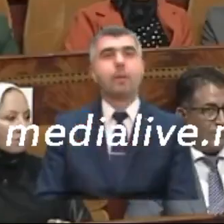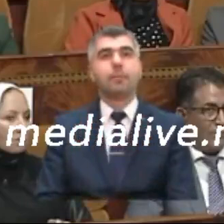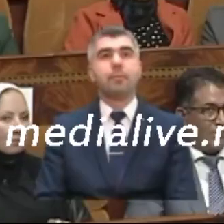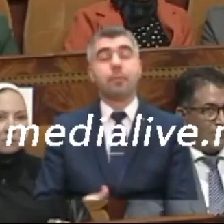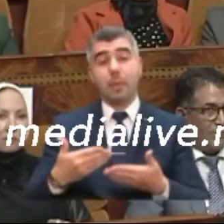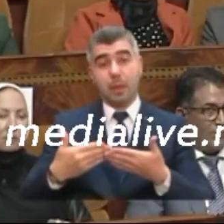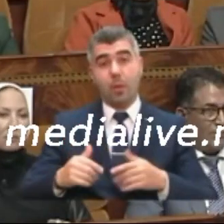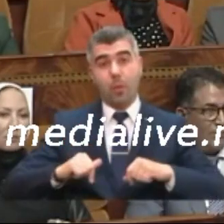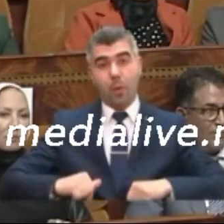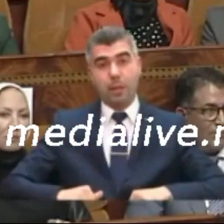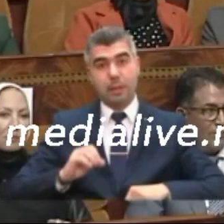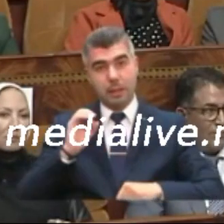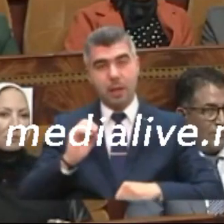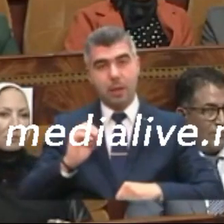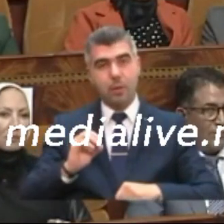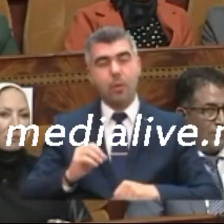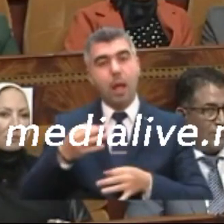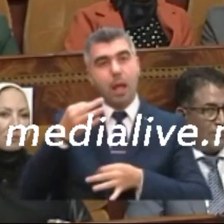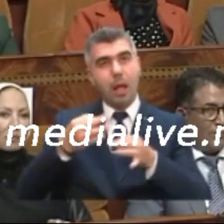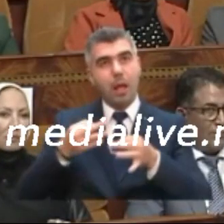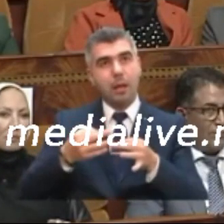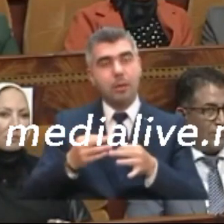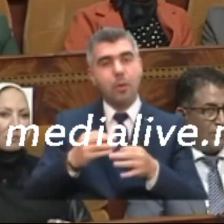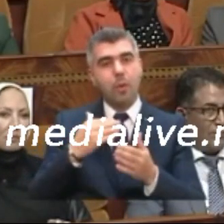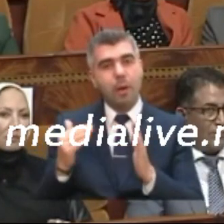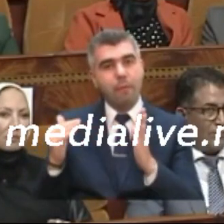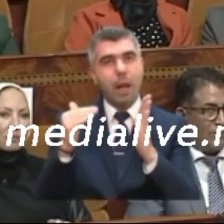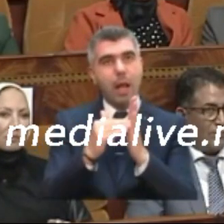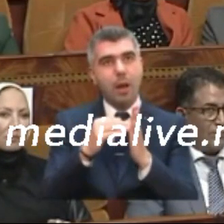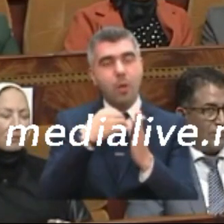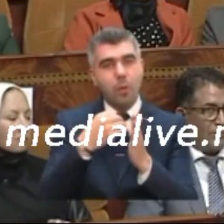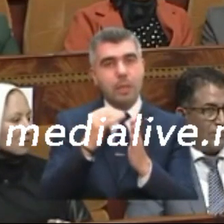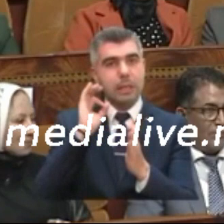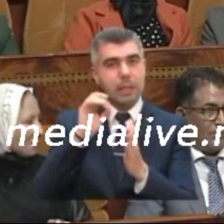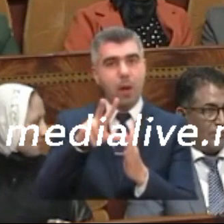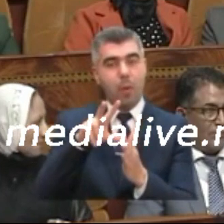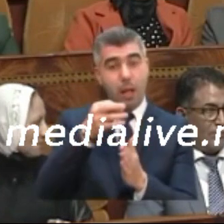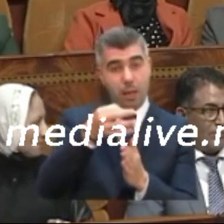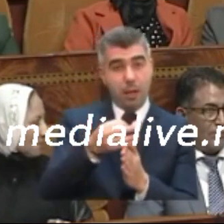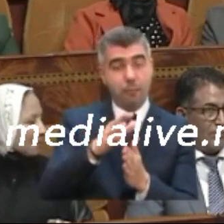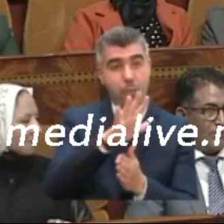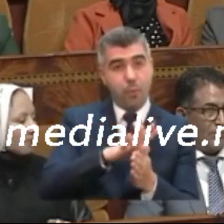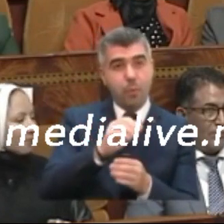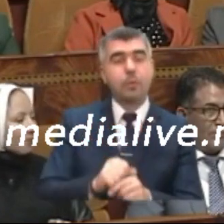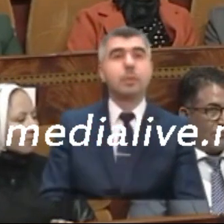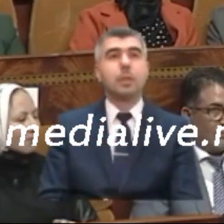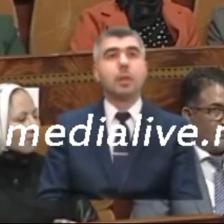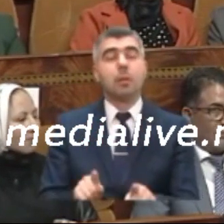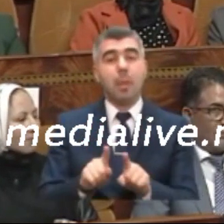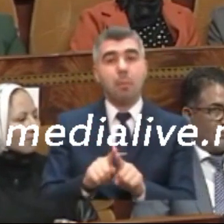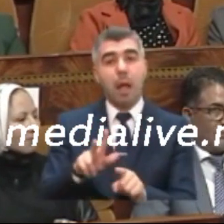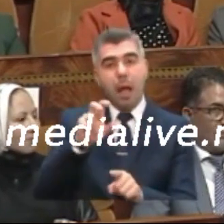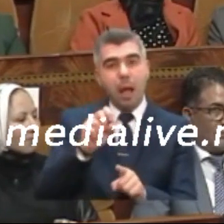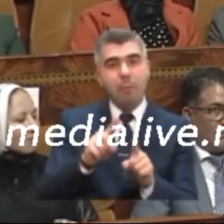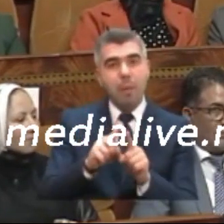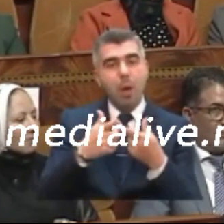السيد الوزير الصديق والاخ العزيز سي وهبي اللي بشرنا مؤخرا انه كيعرف الريحه ديال التقاشر ديال المغاربه، انه ايضا يبين لنا انه كيعرف اللغه الرسميه